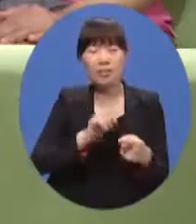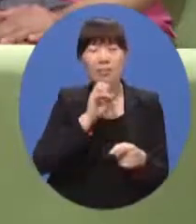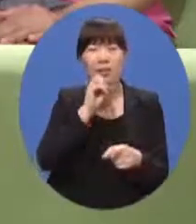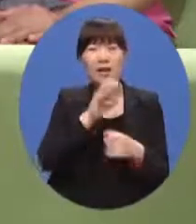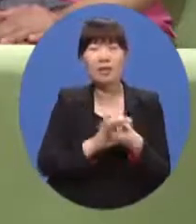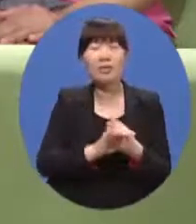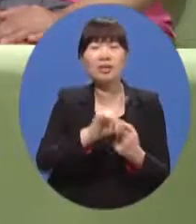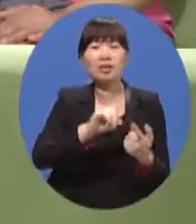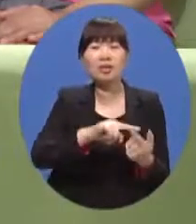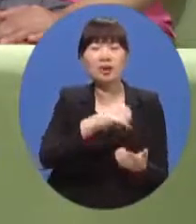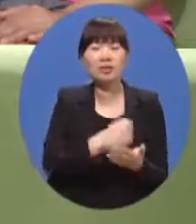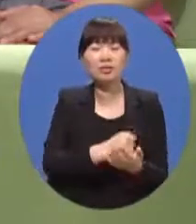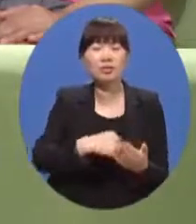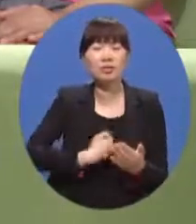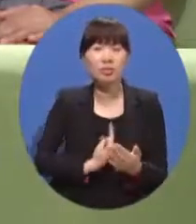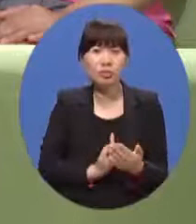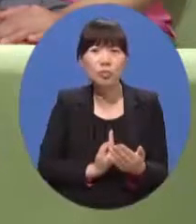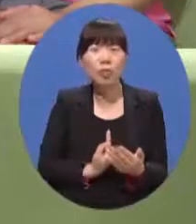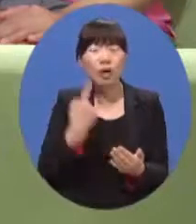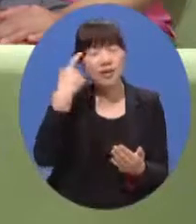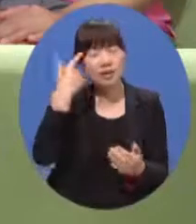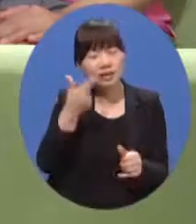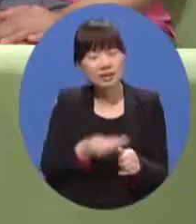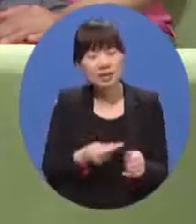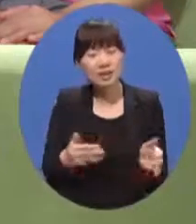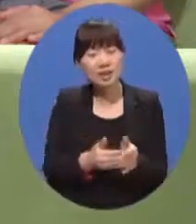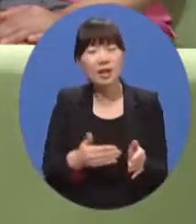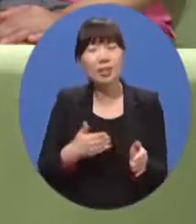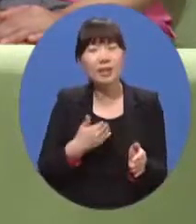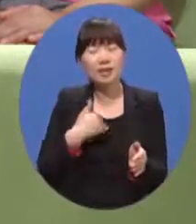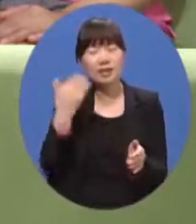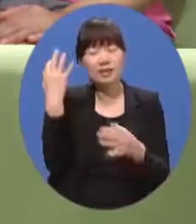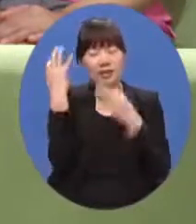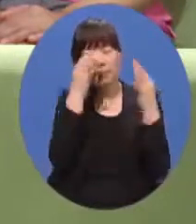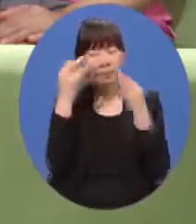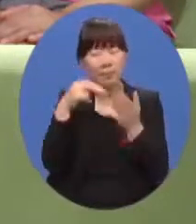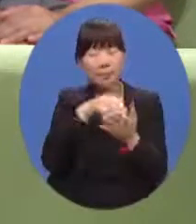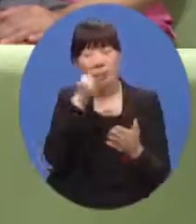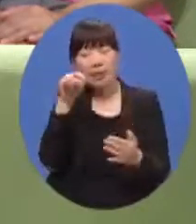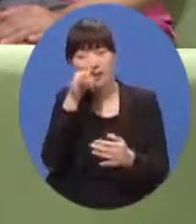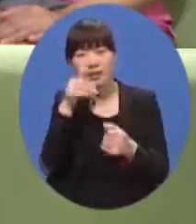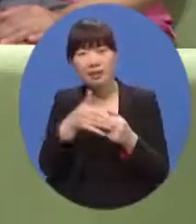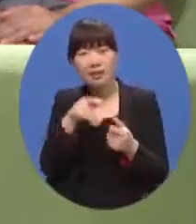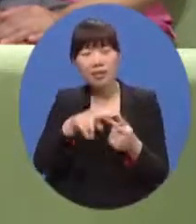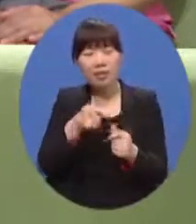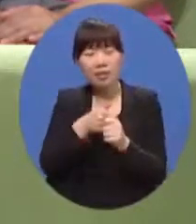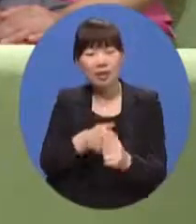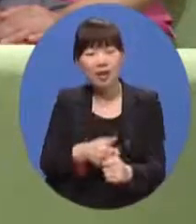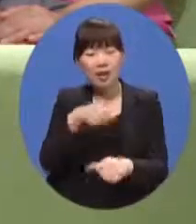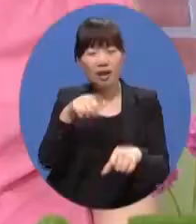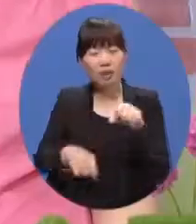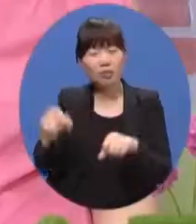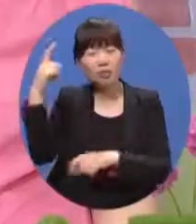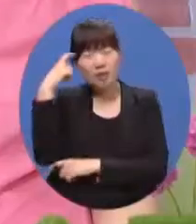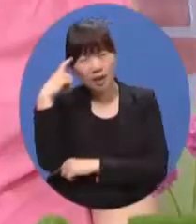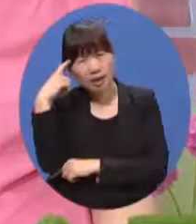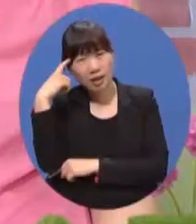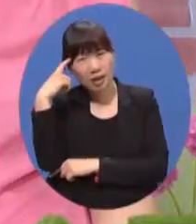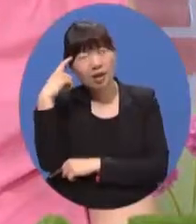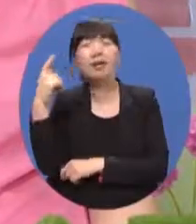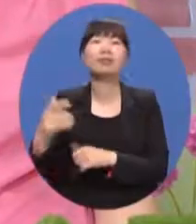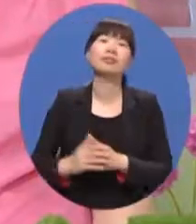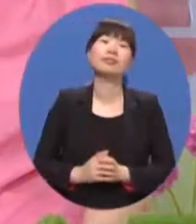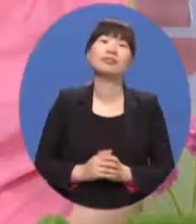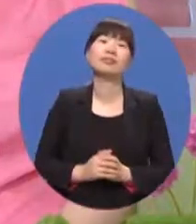아이가 그거를 자기 스스로 자기를 그렇게 인식해요. 네. 나는 산만한 아이. 그러니까 거기에 맞춰서 또 행동을 하려고 하는. 그럼 안 되겠네요. 그렇죠.